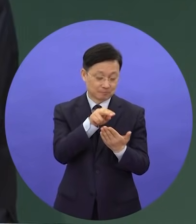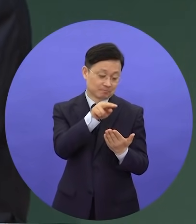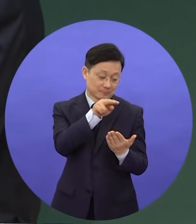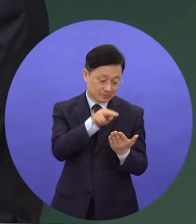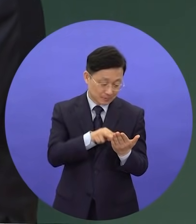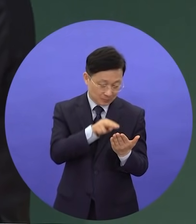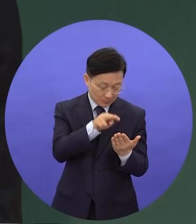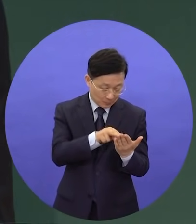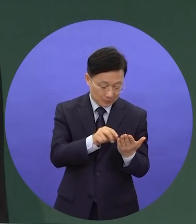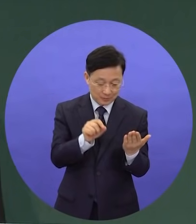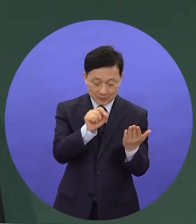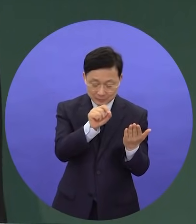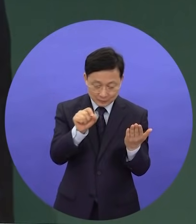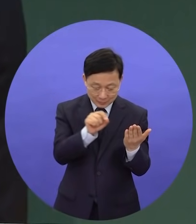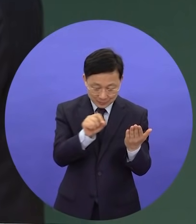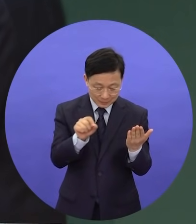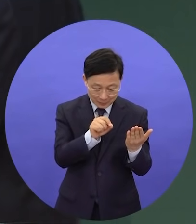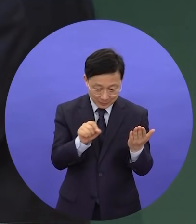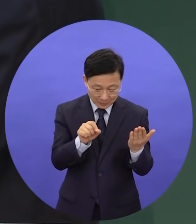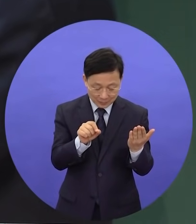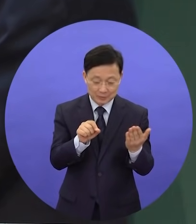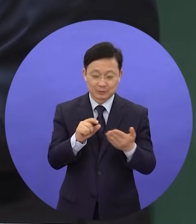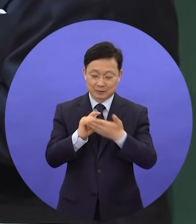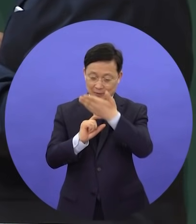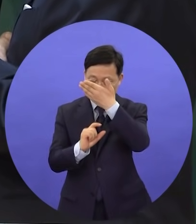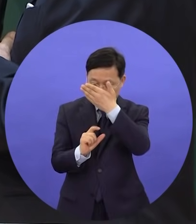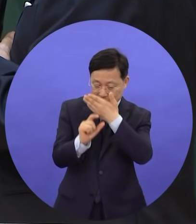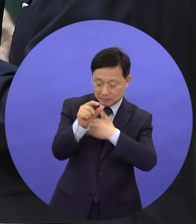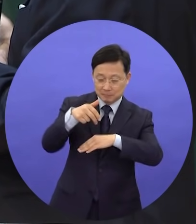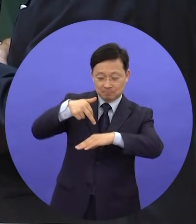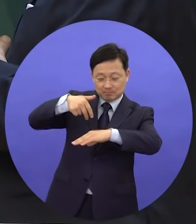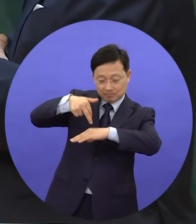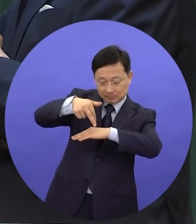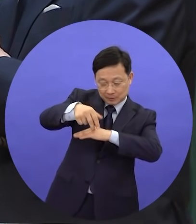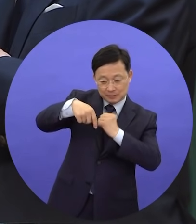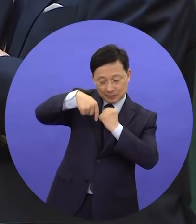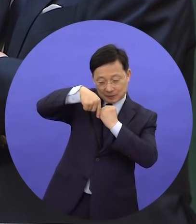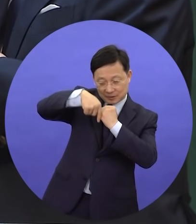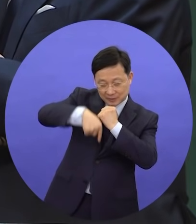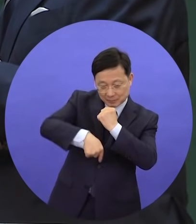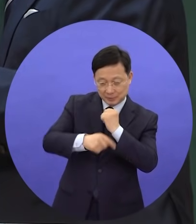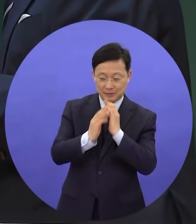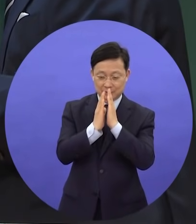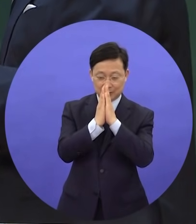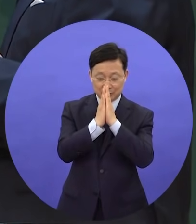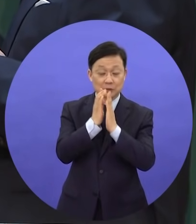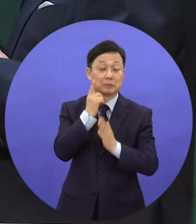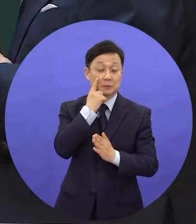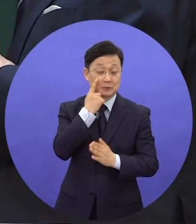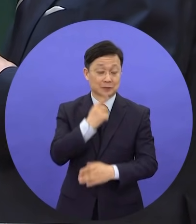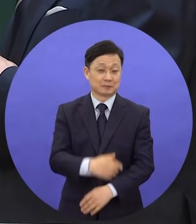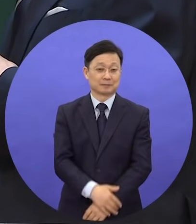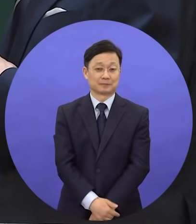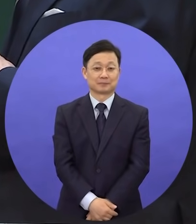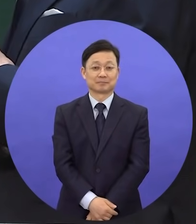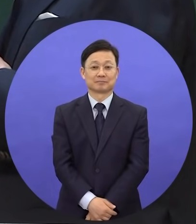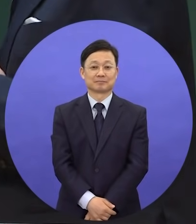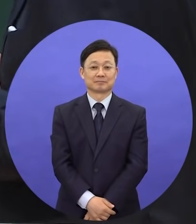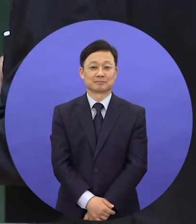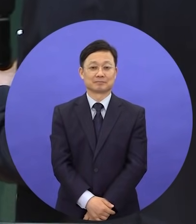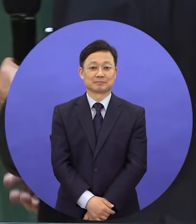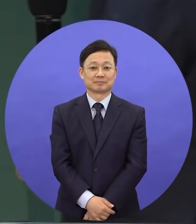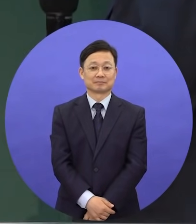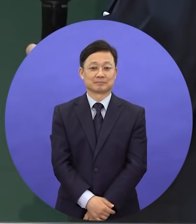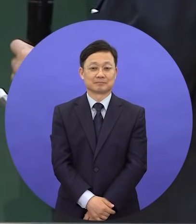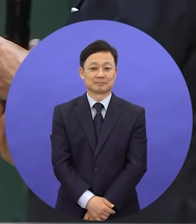듣고 성구를 기록하고 이걸 가지고 이제 기쁜 기도 이 메시지 종이 들고. And this is